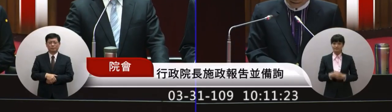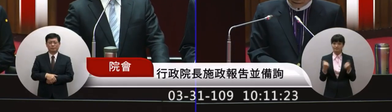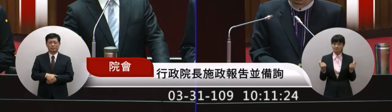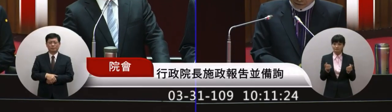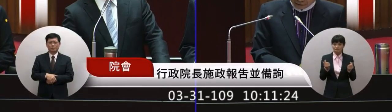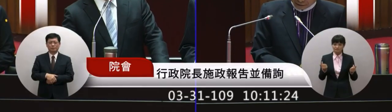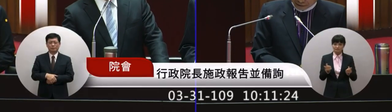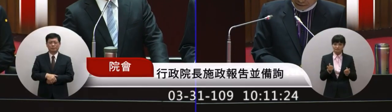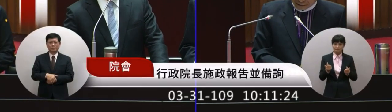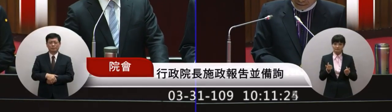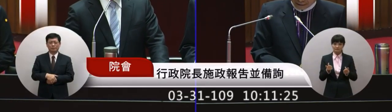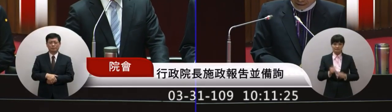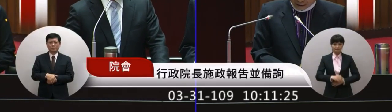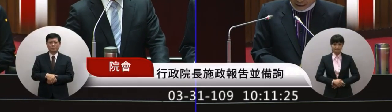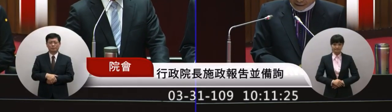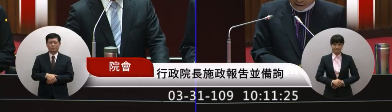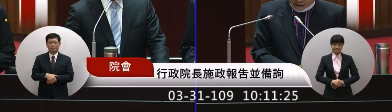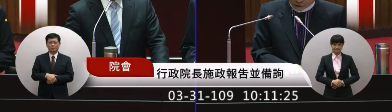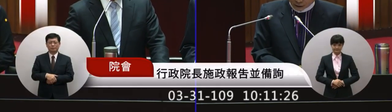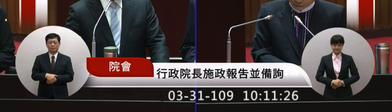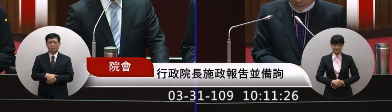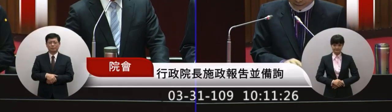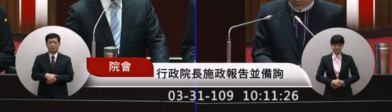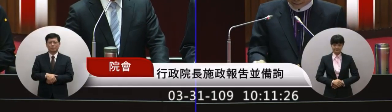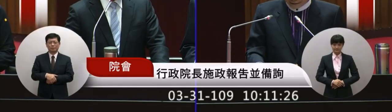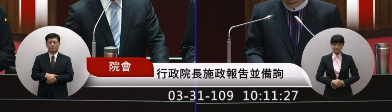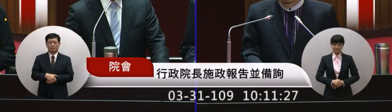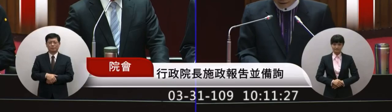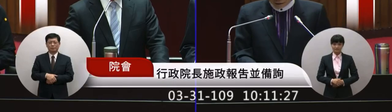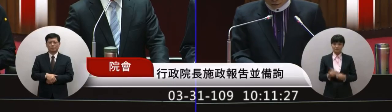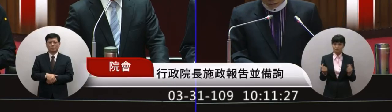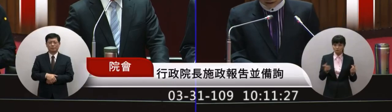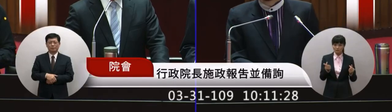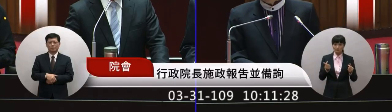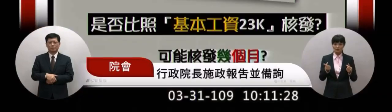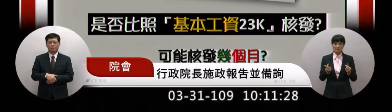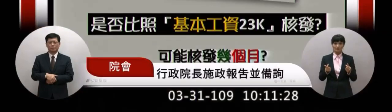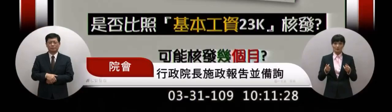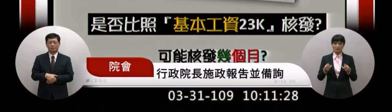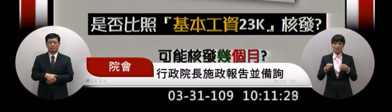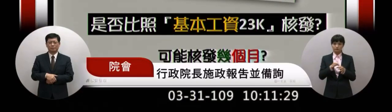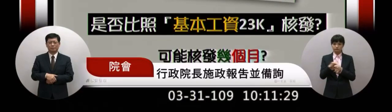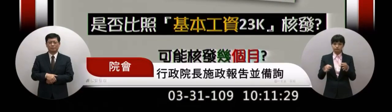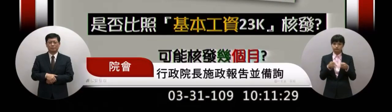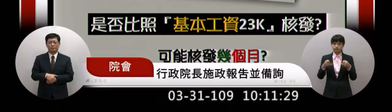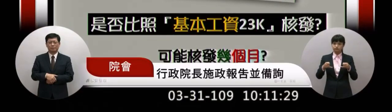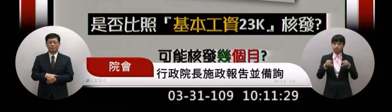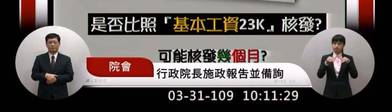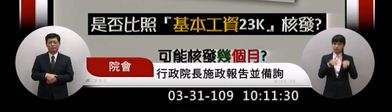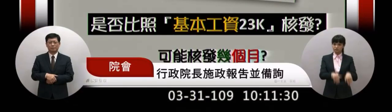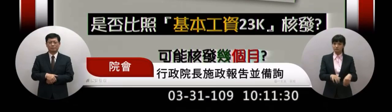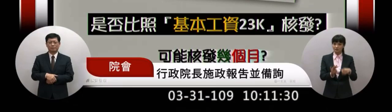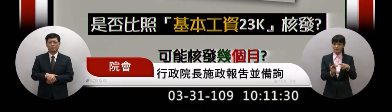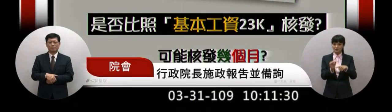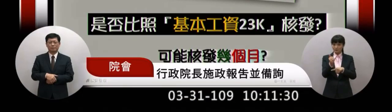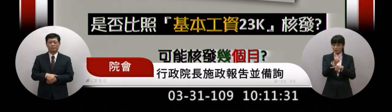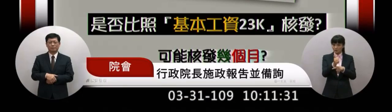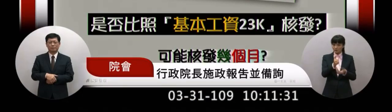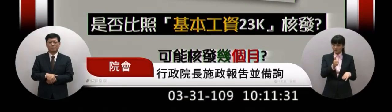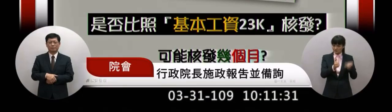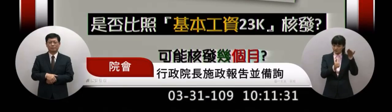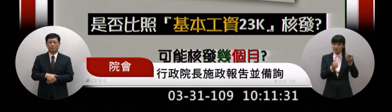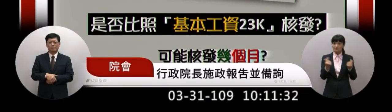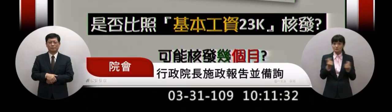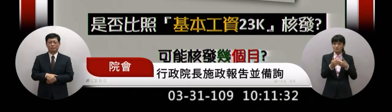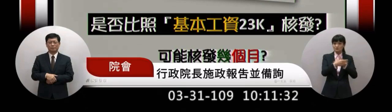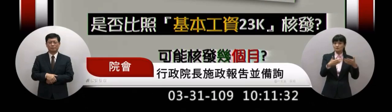尼讲业绩衰退的50%以上哦，交通部的一挂餐厅啊，什